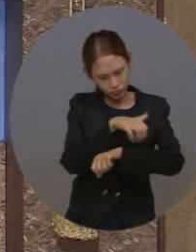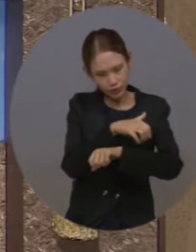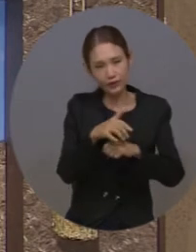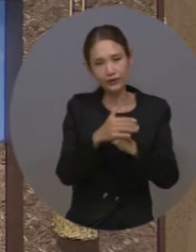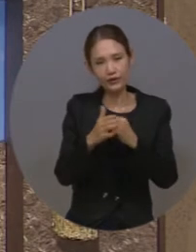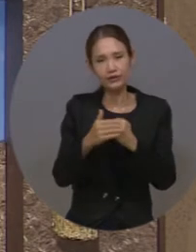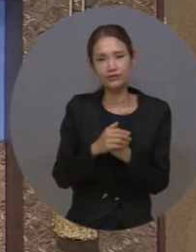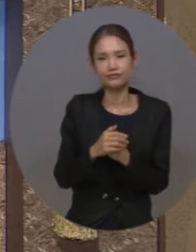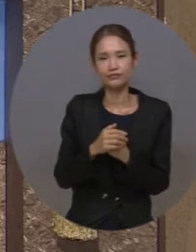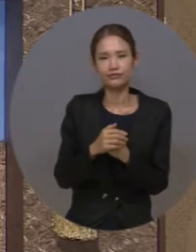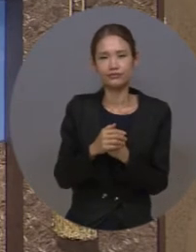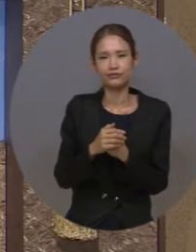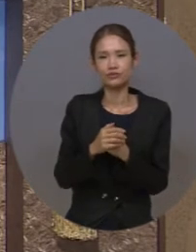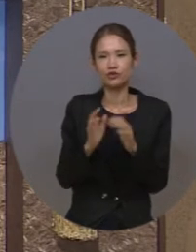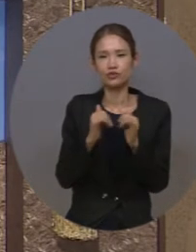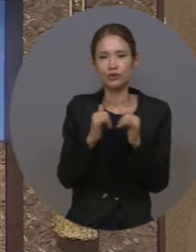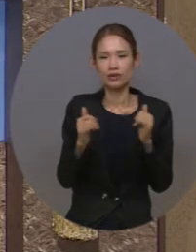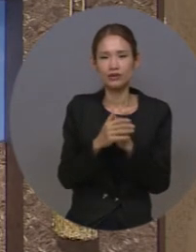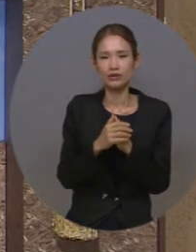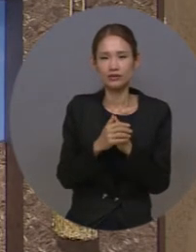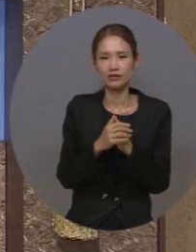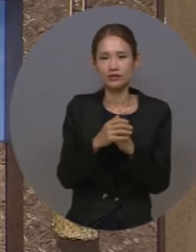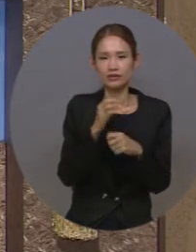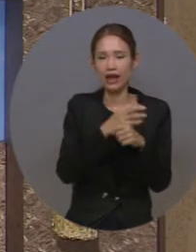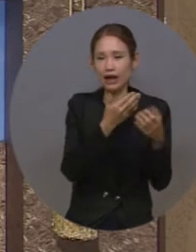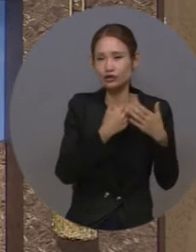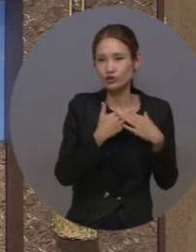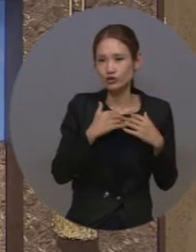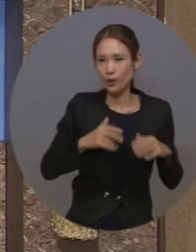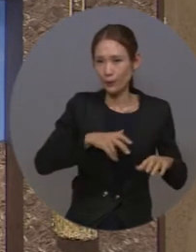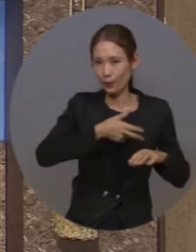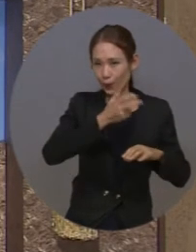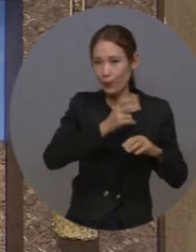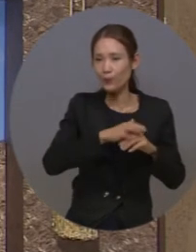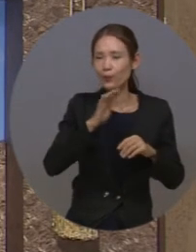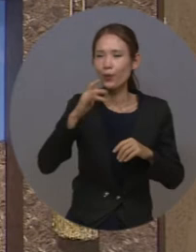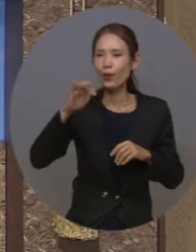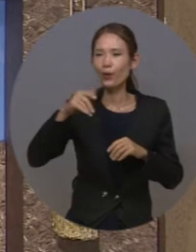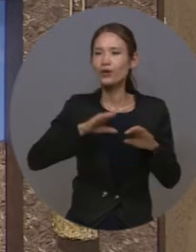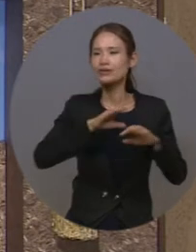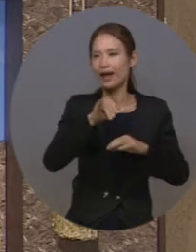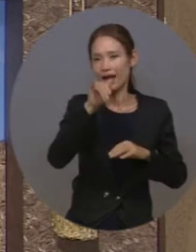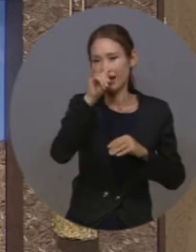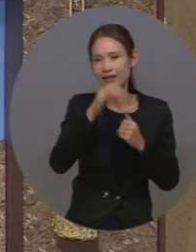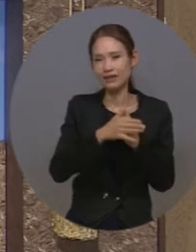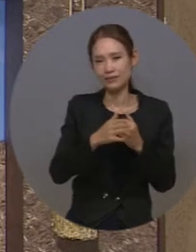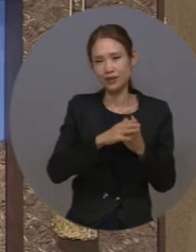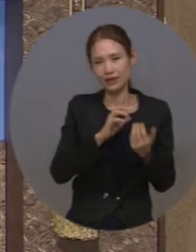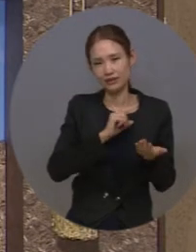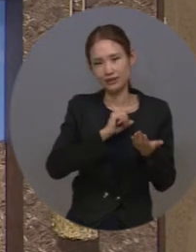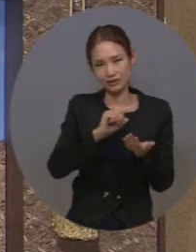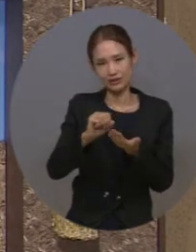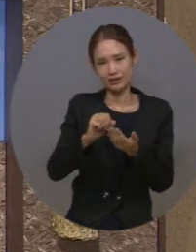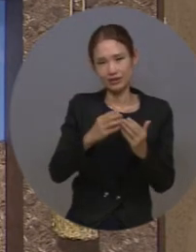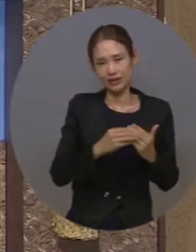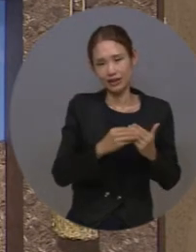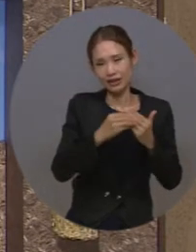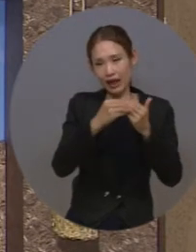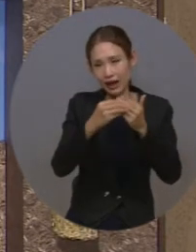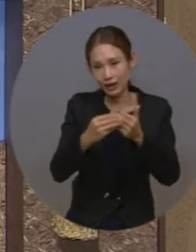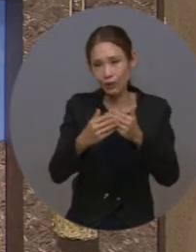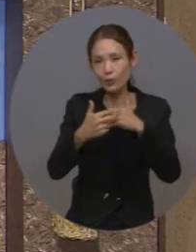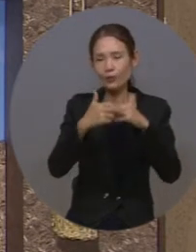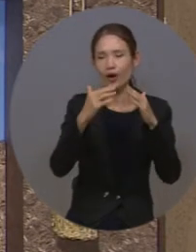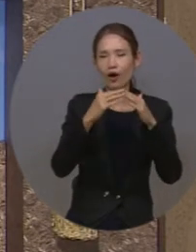그래서 저희는 이제 주민들이 찾은 봉고차가 있습니다. 그래서 봉고차를 이용해가지고 어르신들을 병원과 약국까지